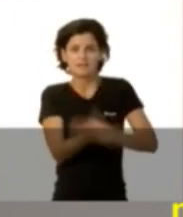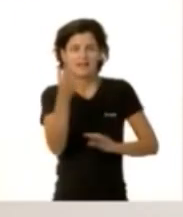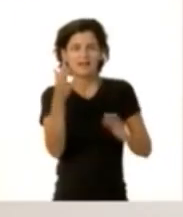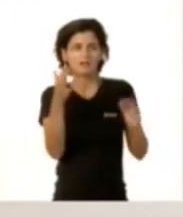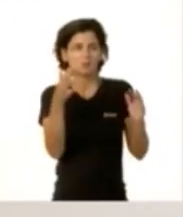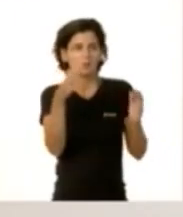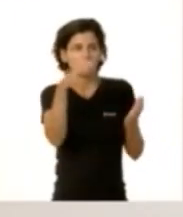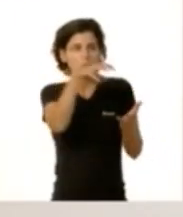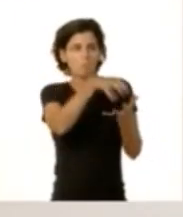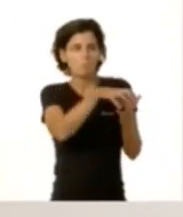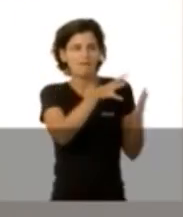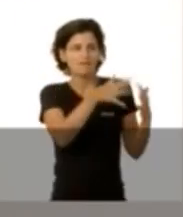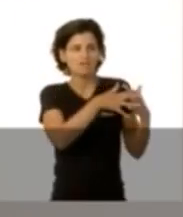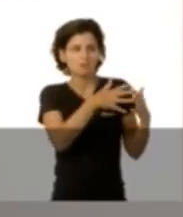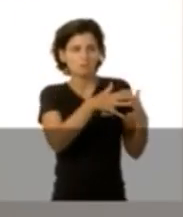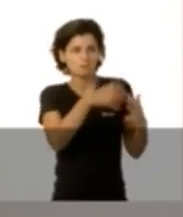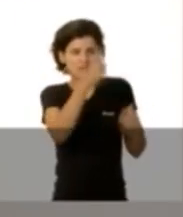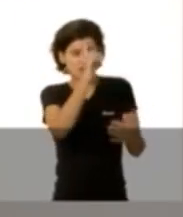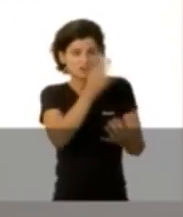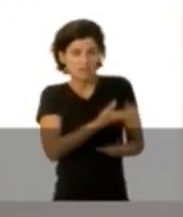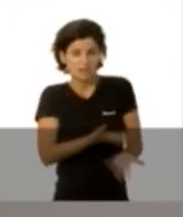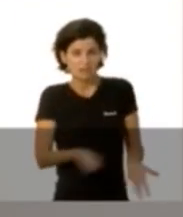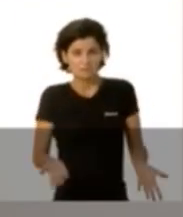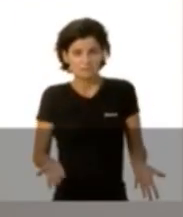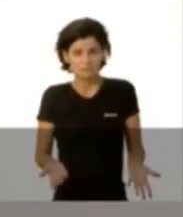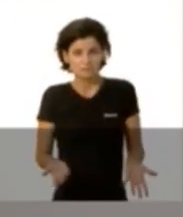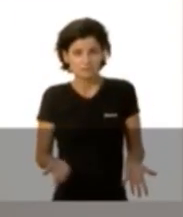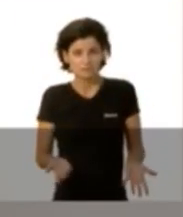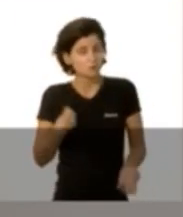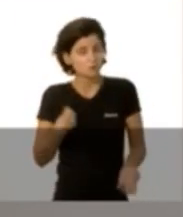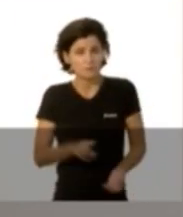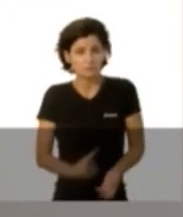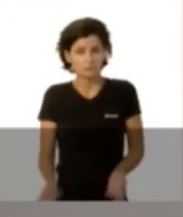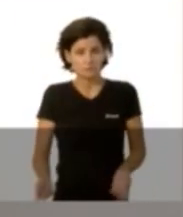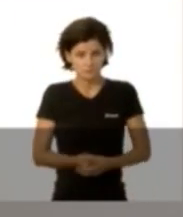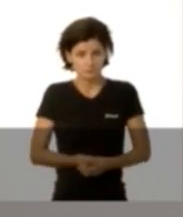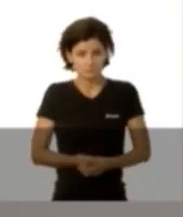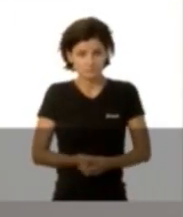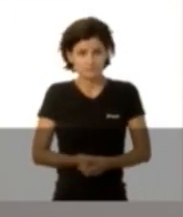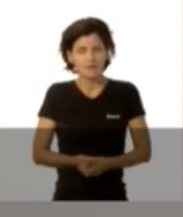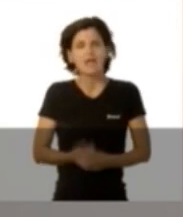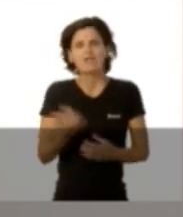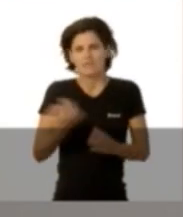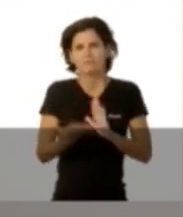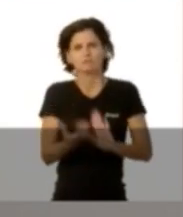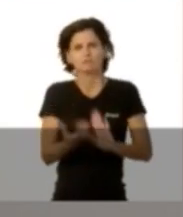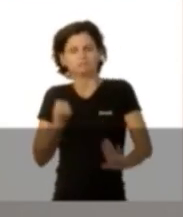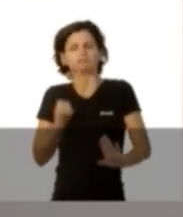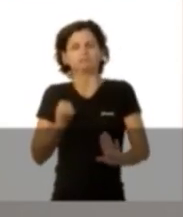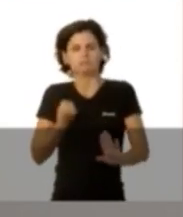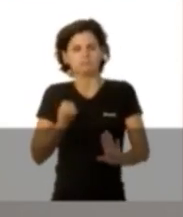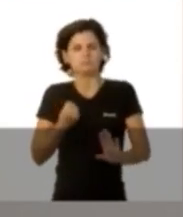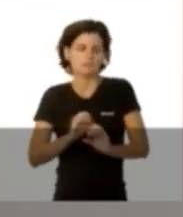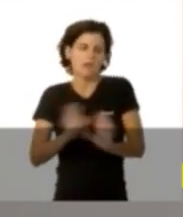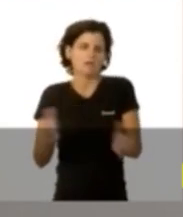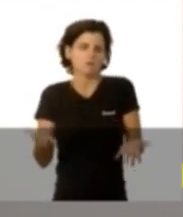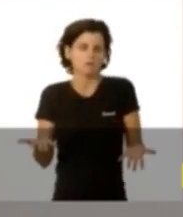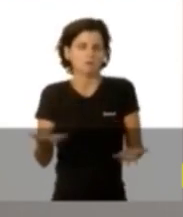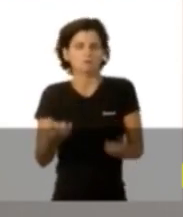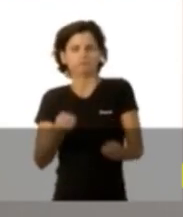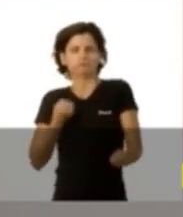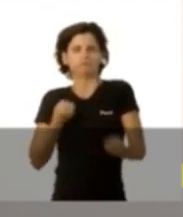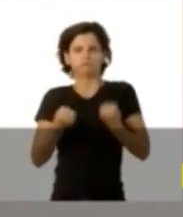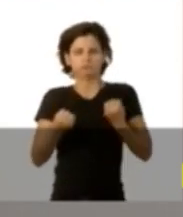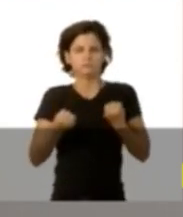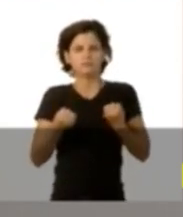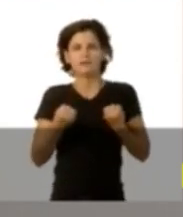sé què. No és el mateix. Aleshores, que s'ha de ser contingut, clar que s'ha de ser contingut, però no és